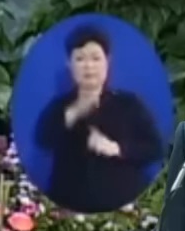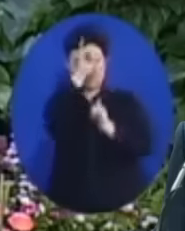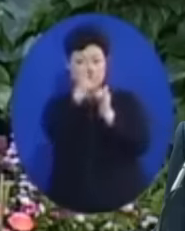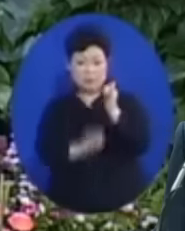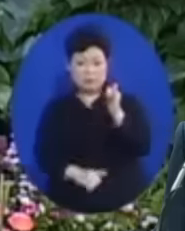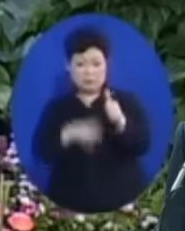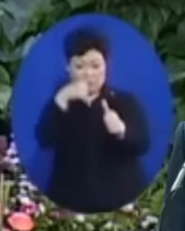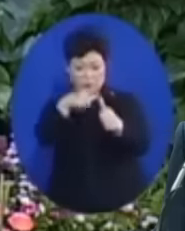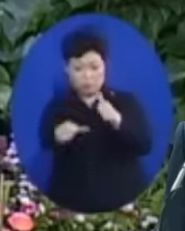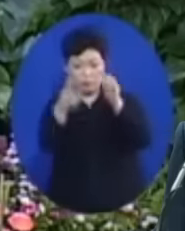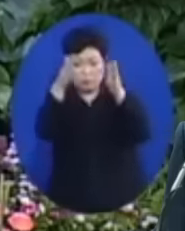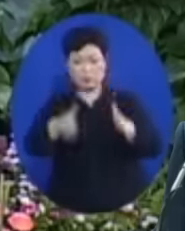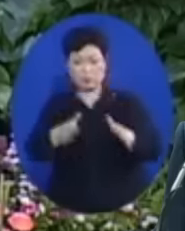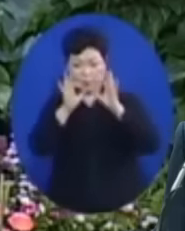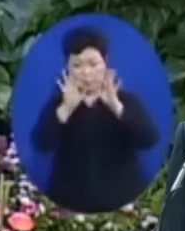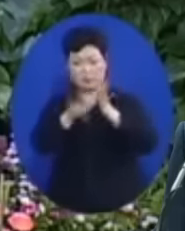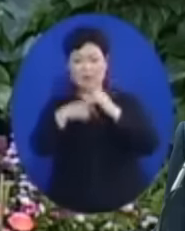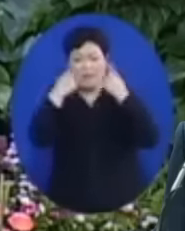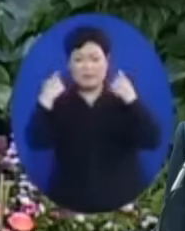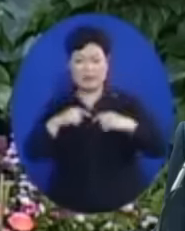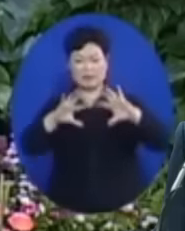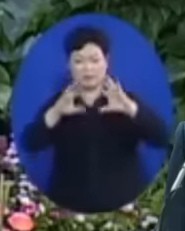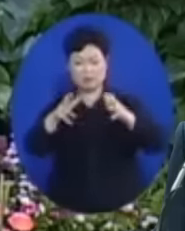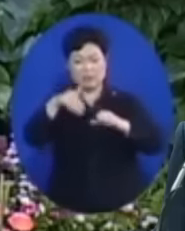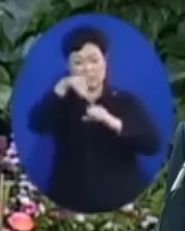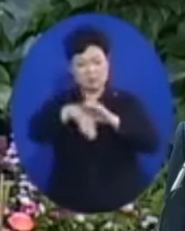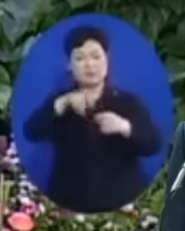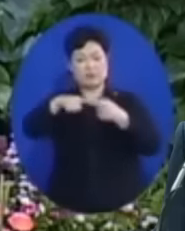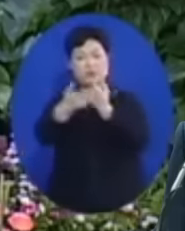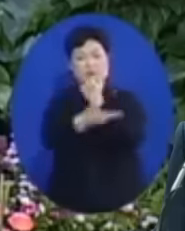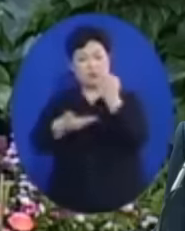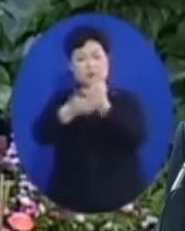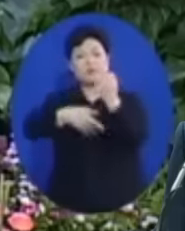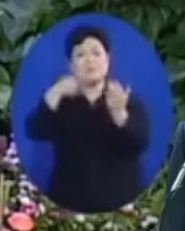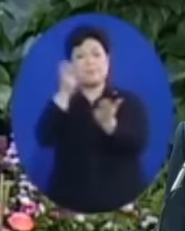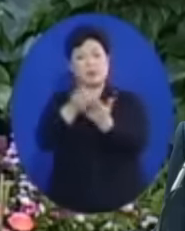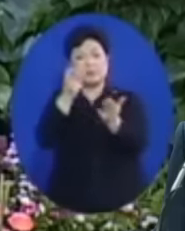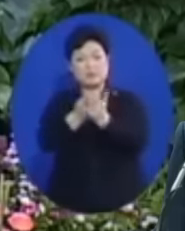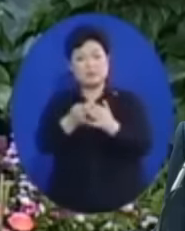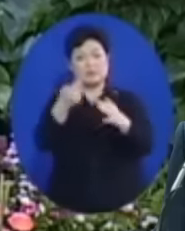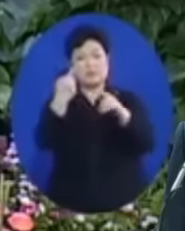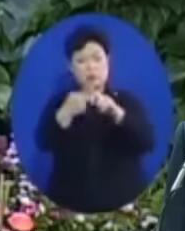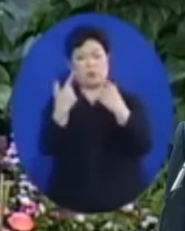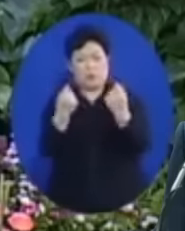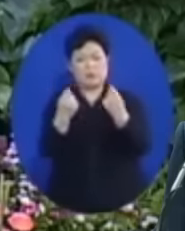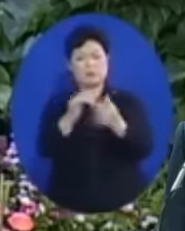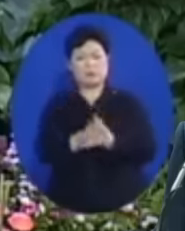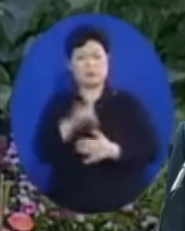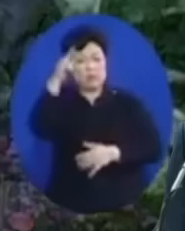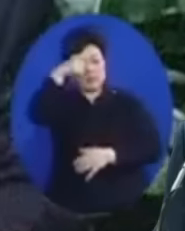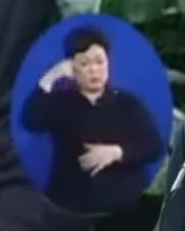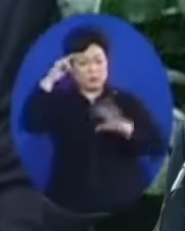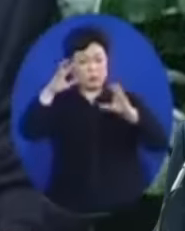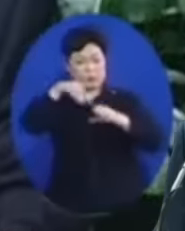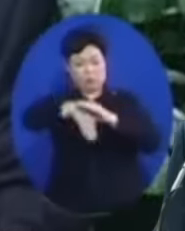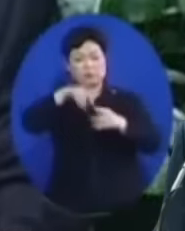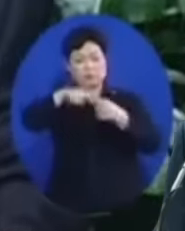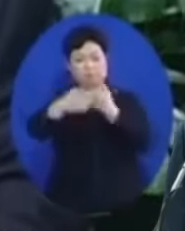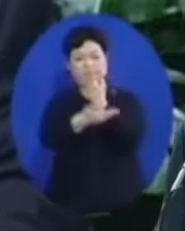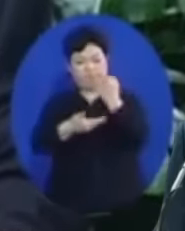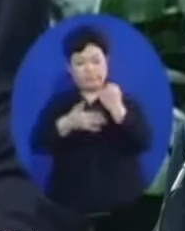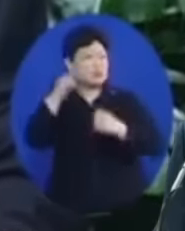역사의 교훈을 통해 볼 때 개인이나 국가나 심은 대로 거둔다는 법칙은 예외가 없습니다. 소련도 심은 대로